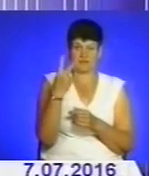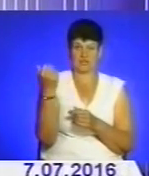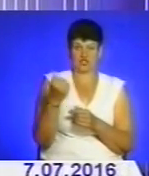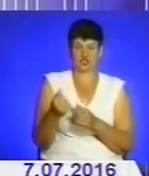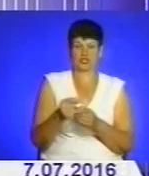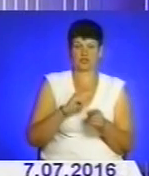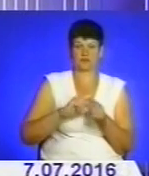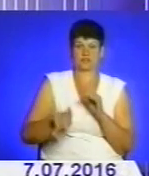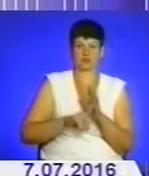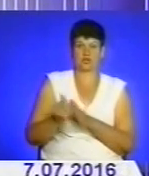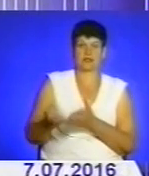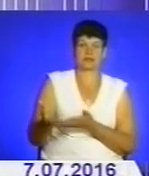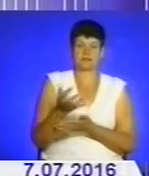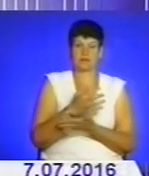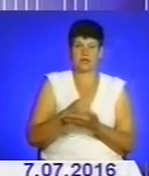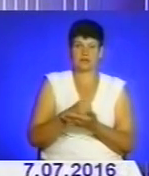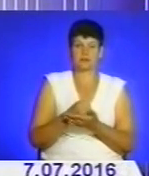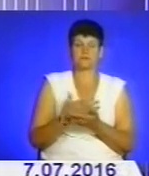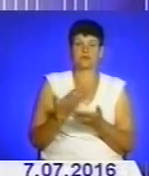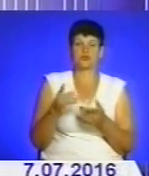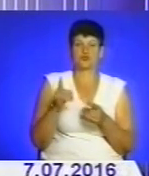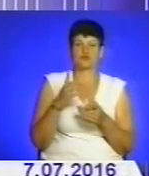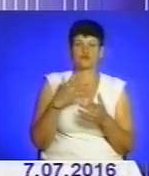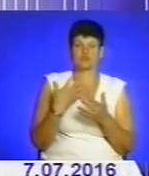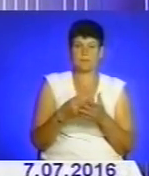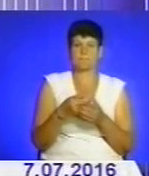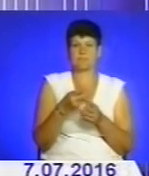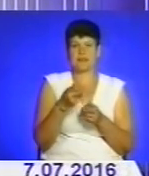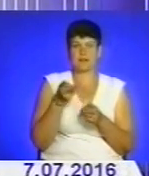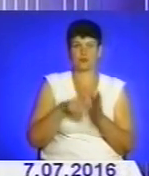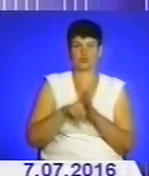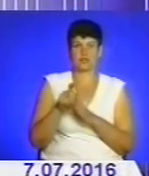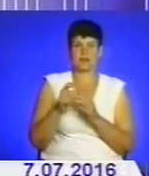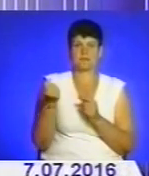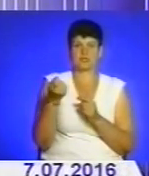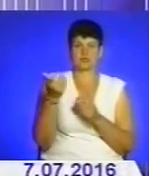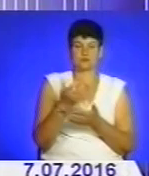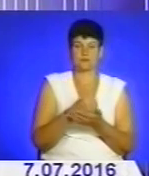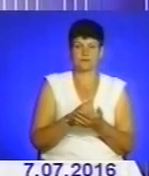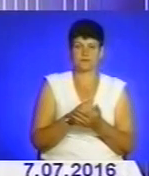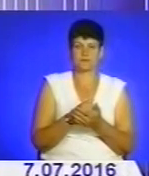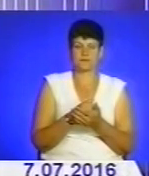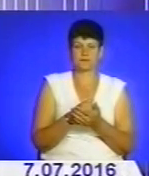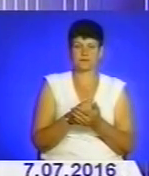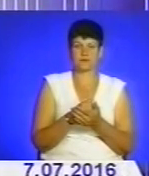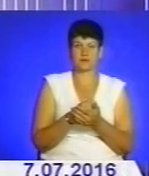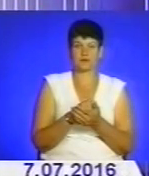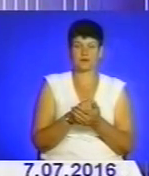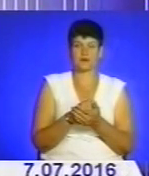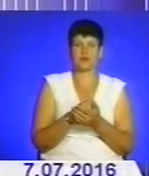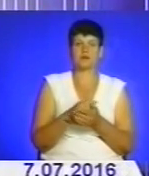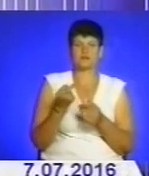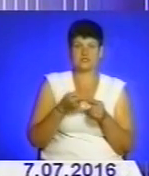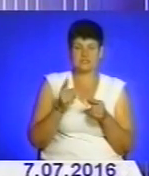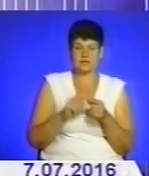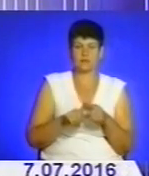раніше почали. Що є озимий ячмінь молотив і практично паралельно пшеницю. Своєрідний район, мається на увазі, своєрідна погода сталася